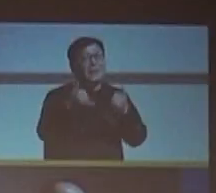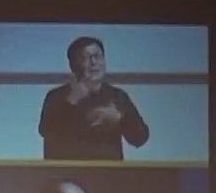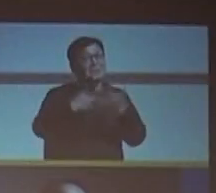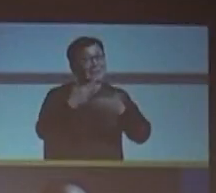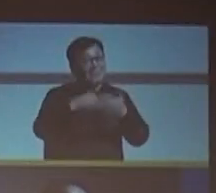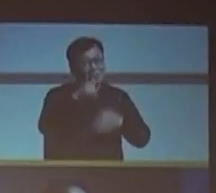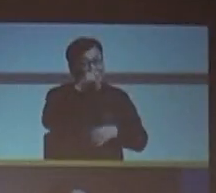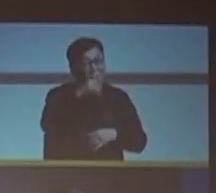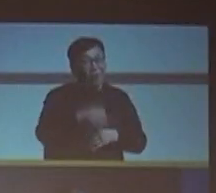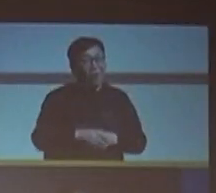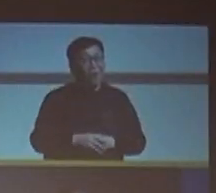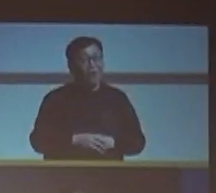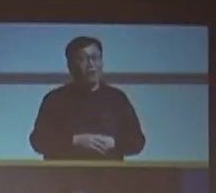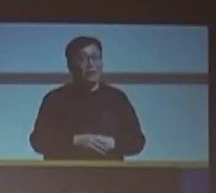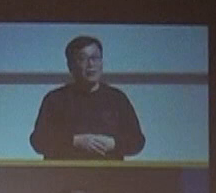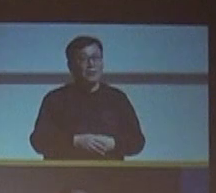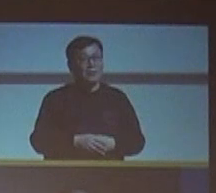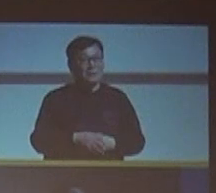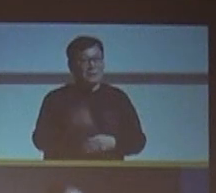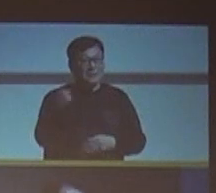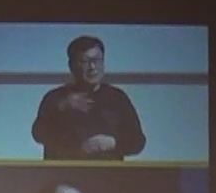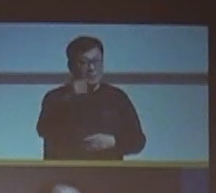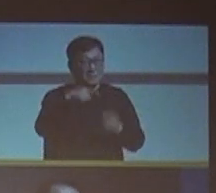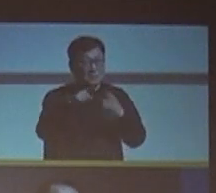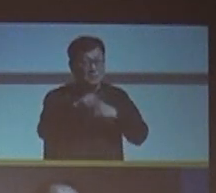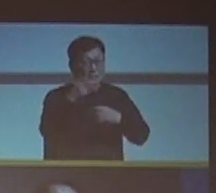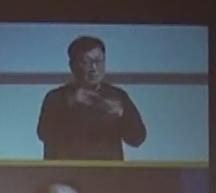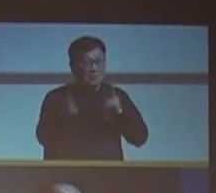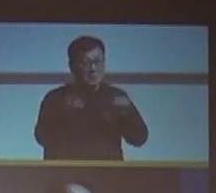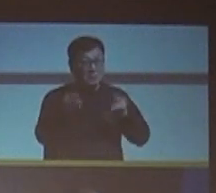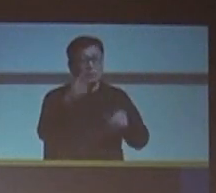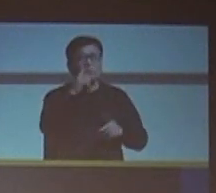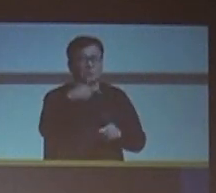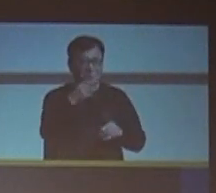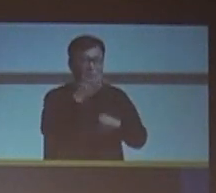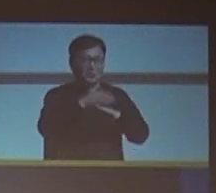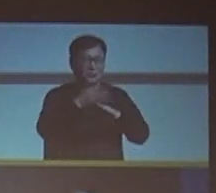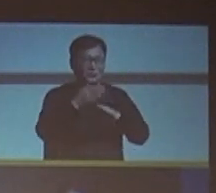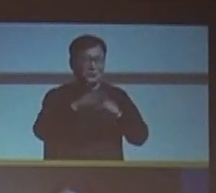고생했다. 네, 다시 한 번 더 또 영상 편집해 주신 신부님께 박수 좀